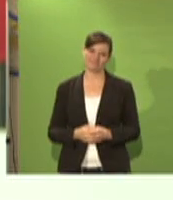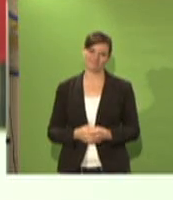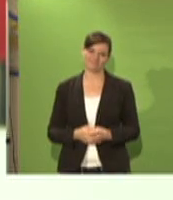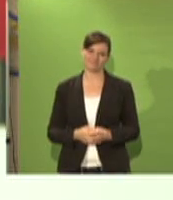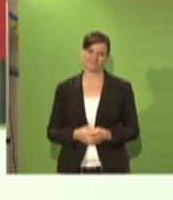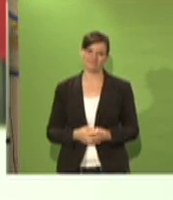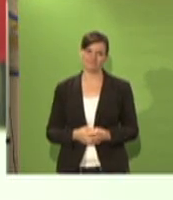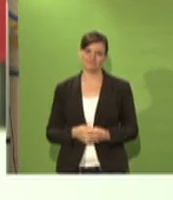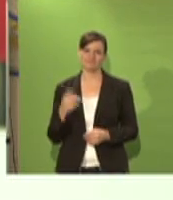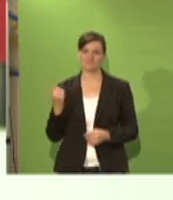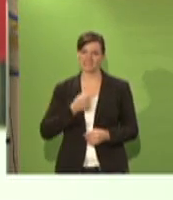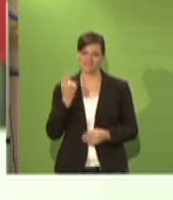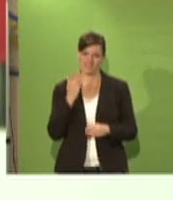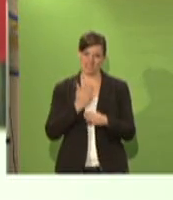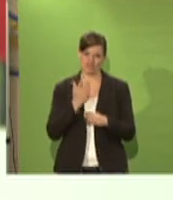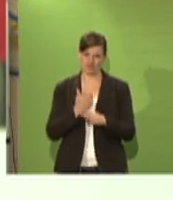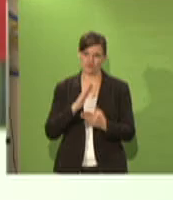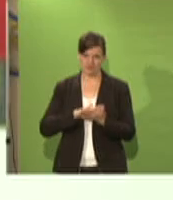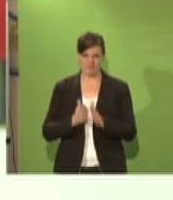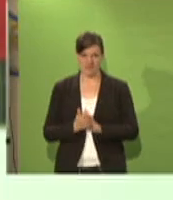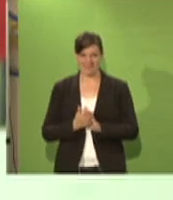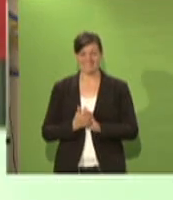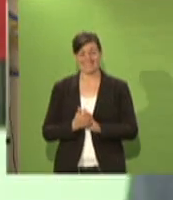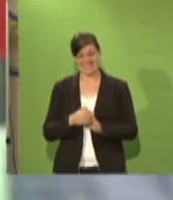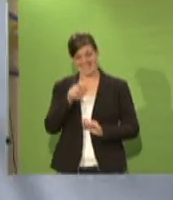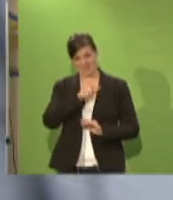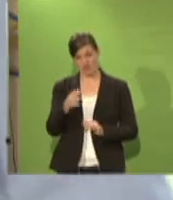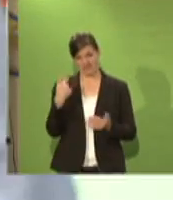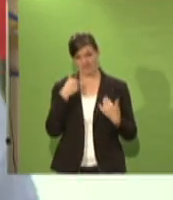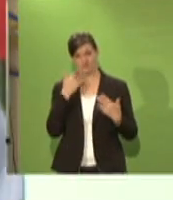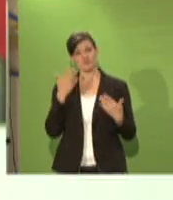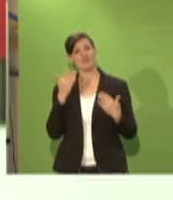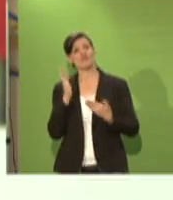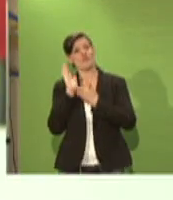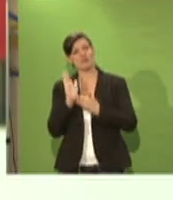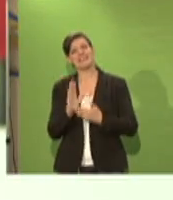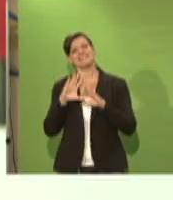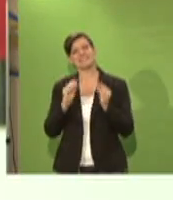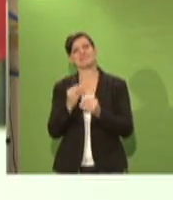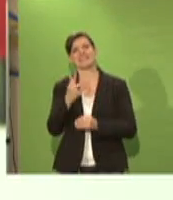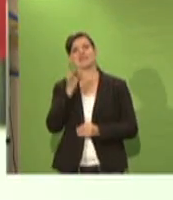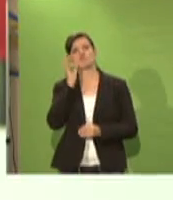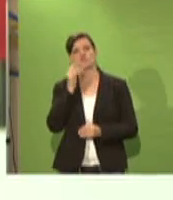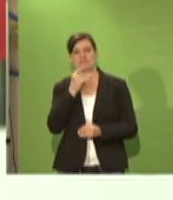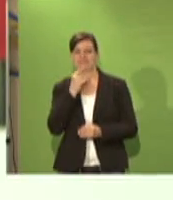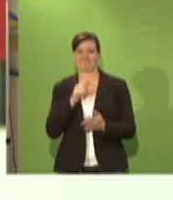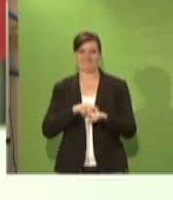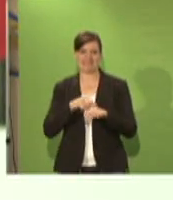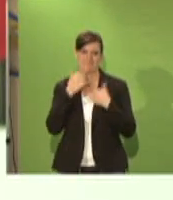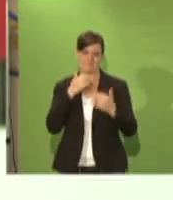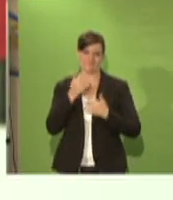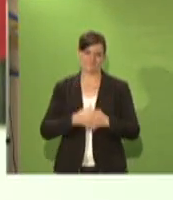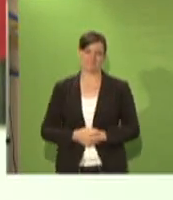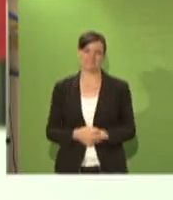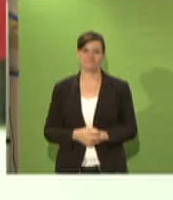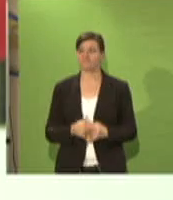gesagt, dass wir allen, die sich hier bewerben, 3 Minuten Zeit geben für die eigene Vorstellung. Und